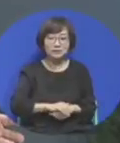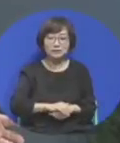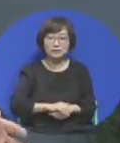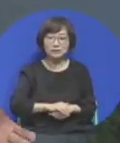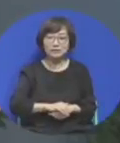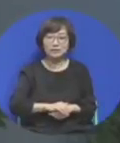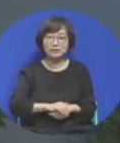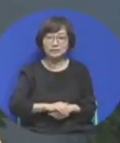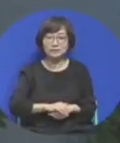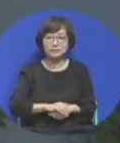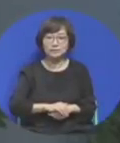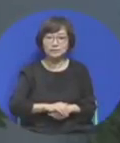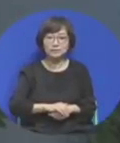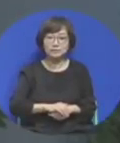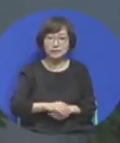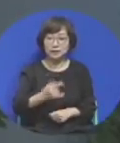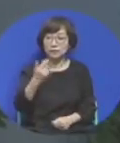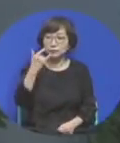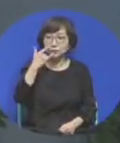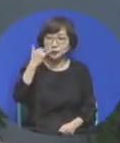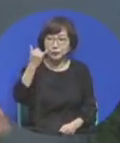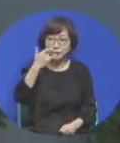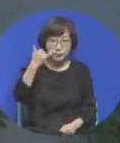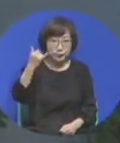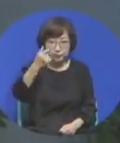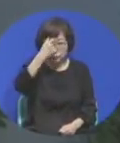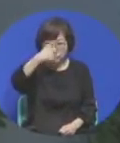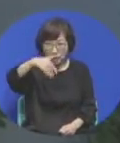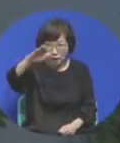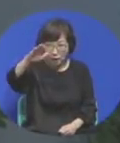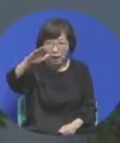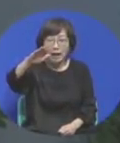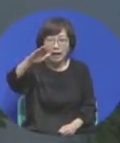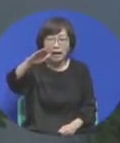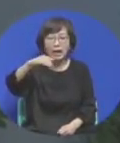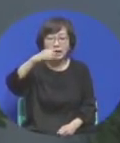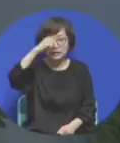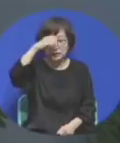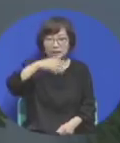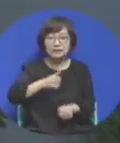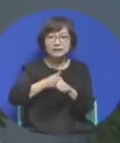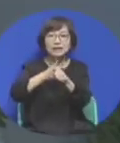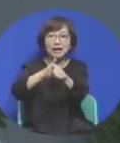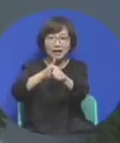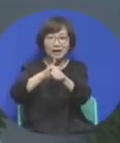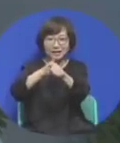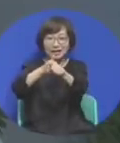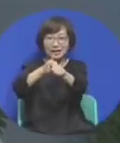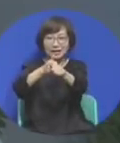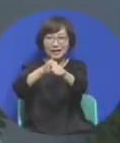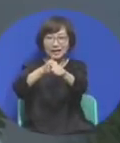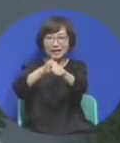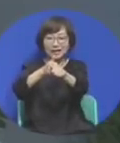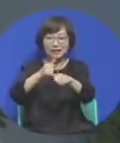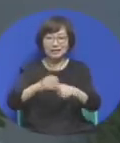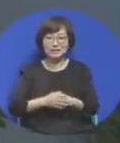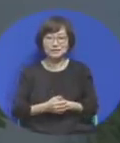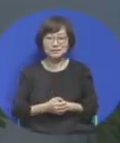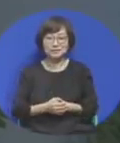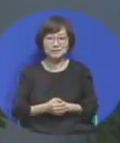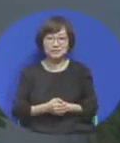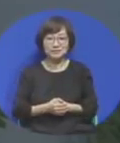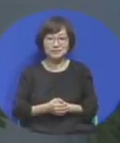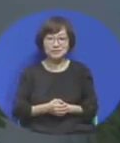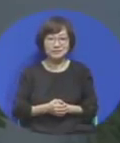부모님이 또 예배당 가니까 오는 사람도 있고. And there are some people who came here today because their parents came. 또 그러다